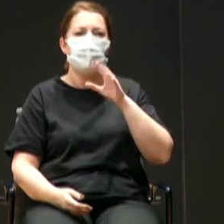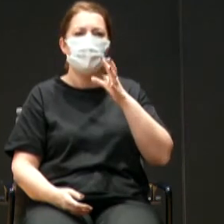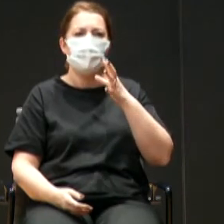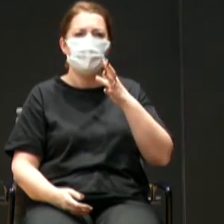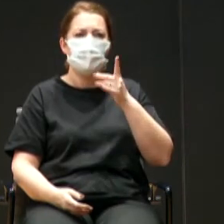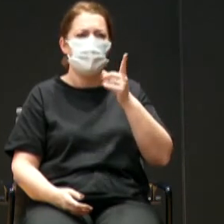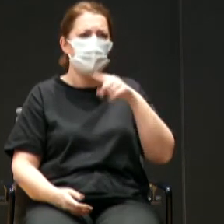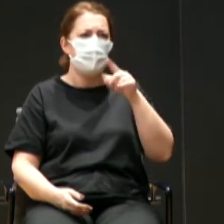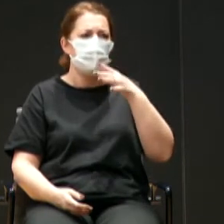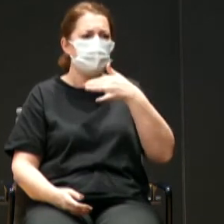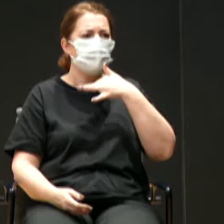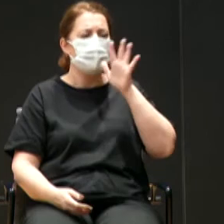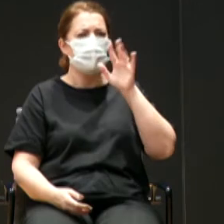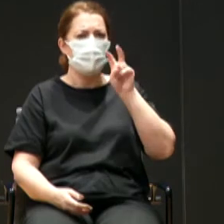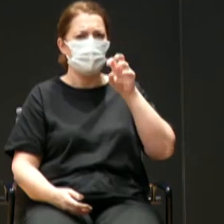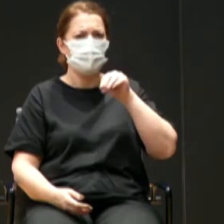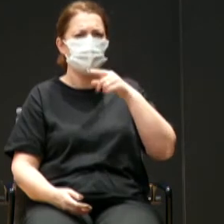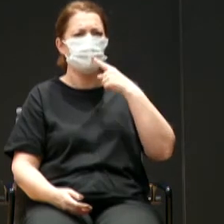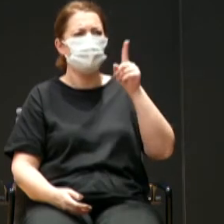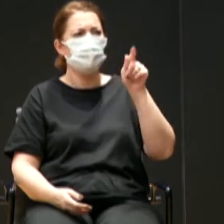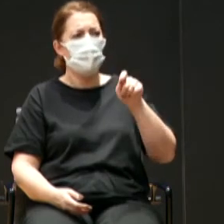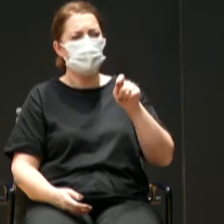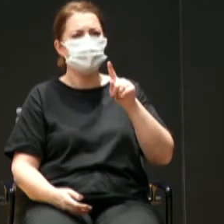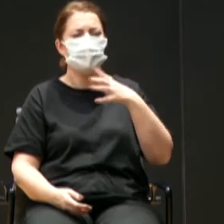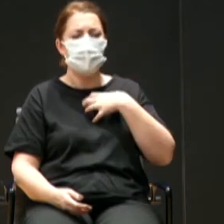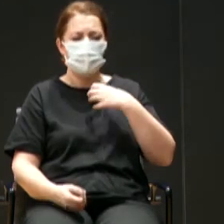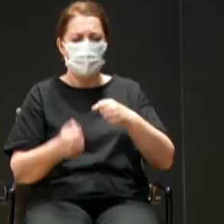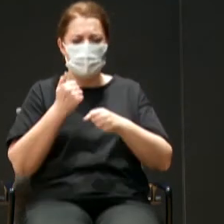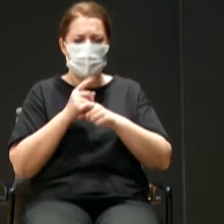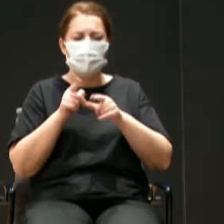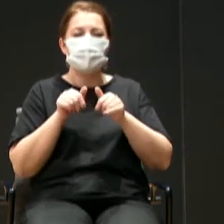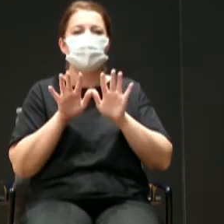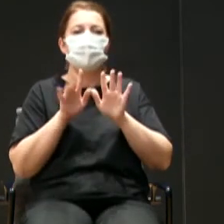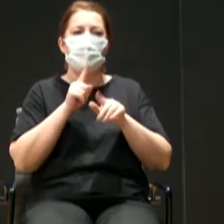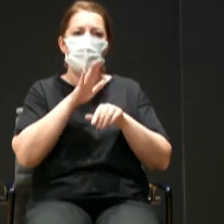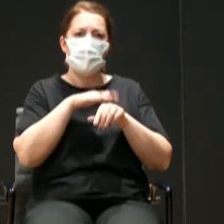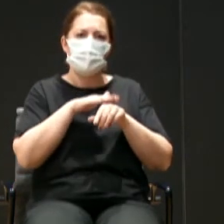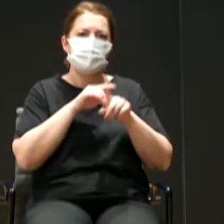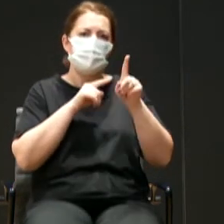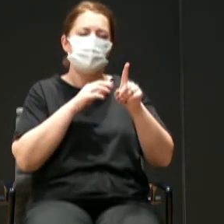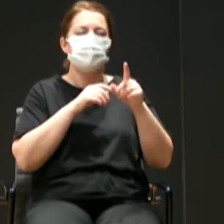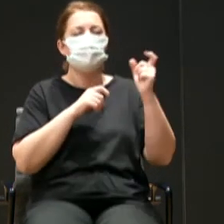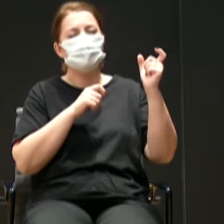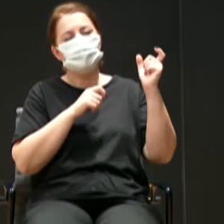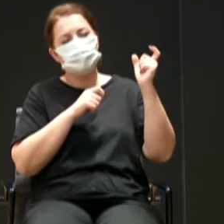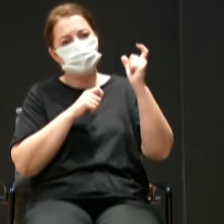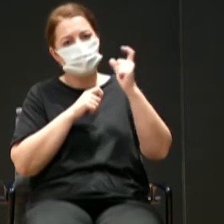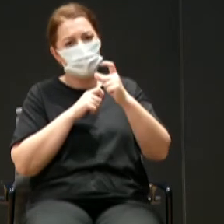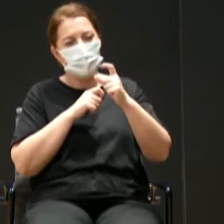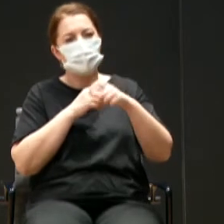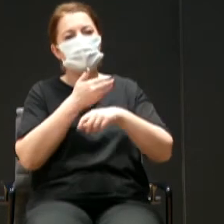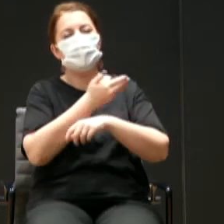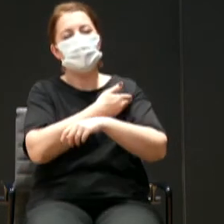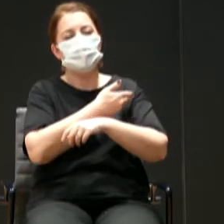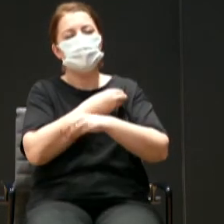yorum yapıyorsunuz. Yani biri şunu yapmış. O sizin görev alanınızda değil. Eğer yapmışsa onun cevabını